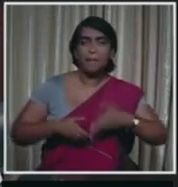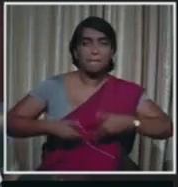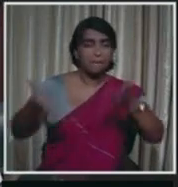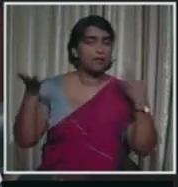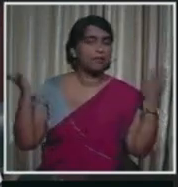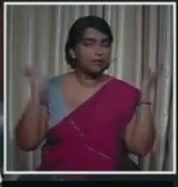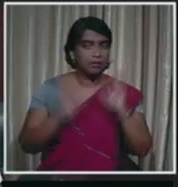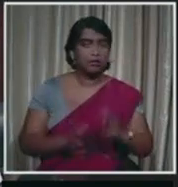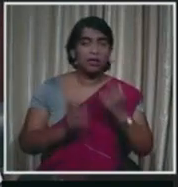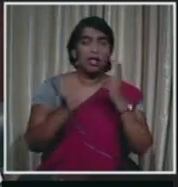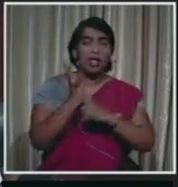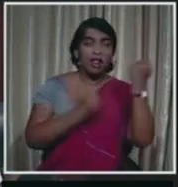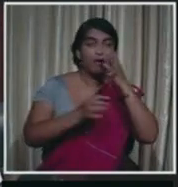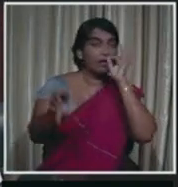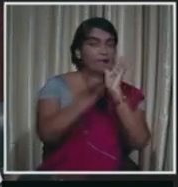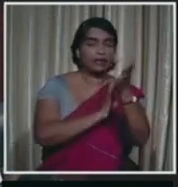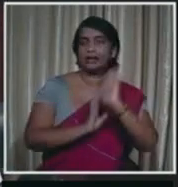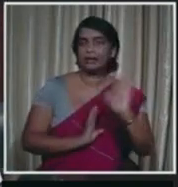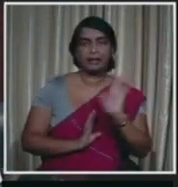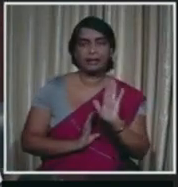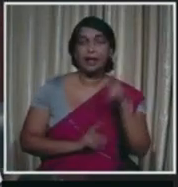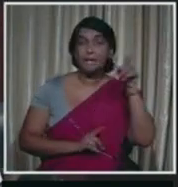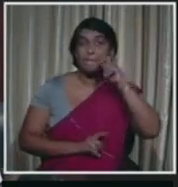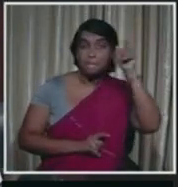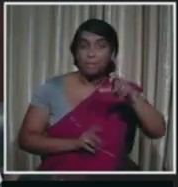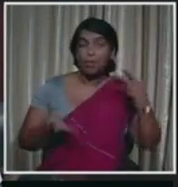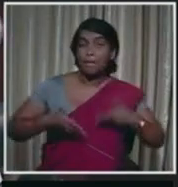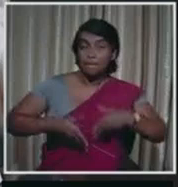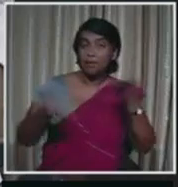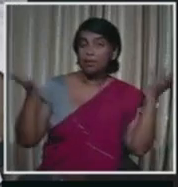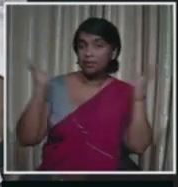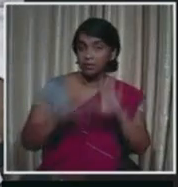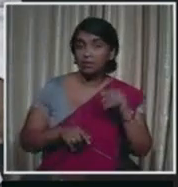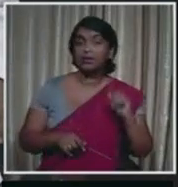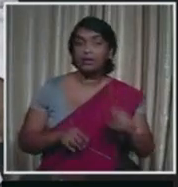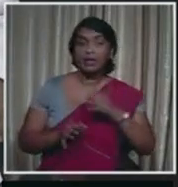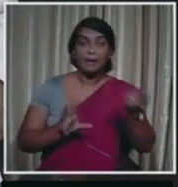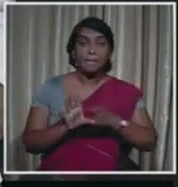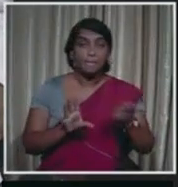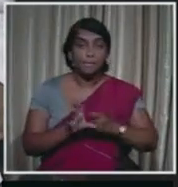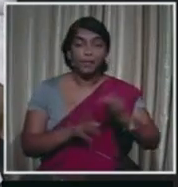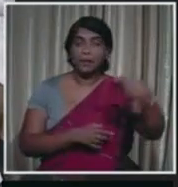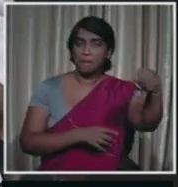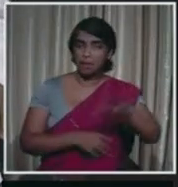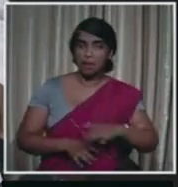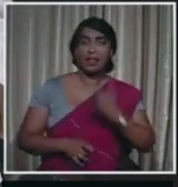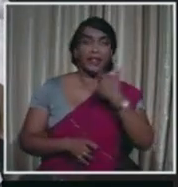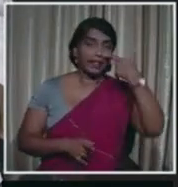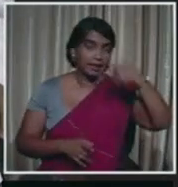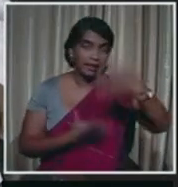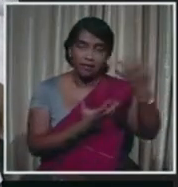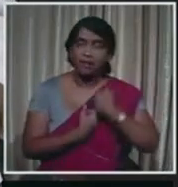ආවේ බවුසර් ගිනි තියන්න නෙමෙයි මේ මිනිස්සු පාරට ආවේ කිරිපිටි ටික ගන්න තෙල් ටික